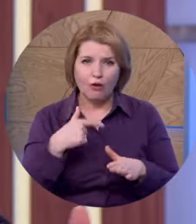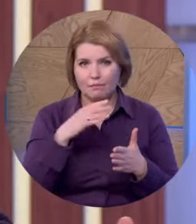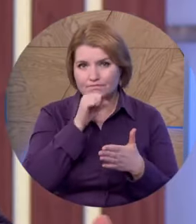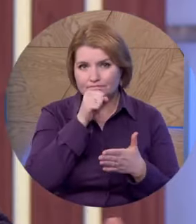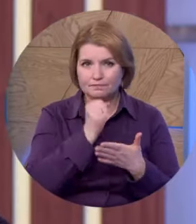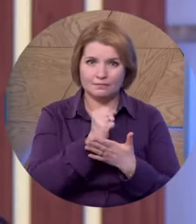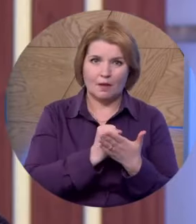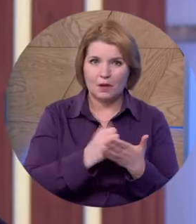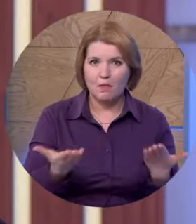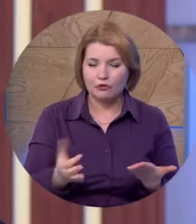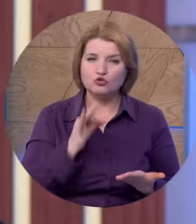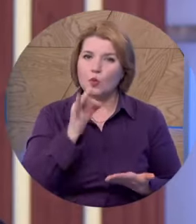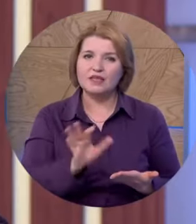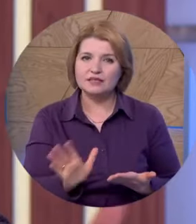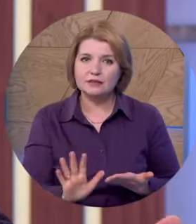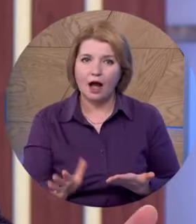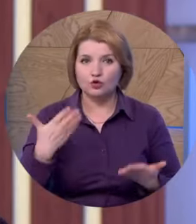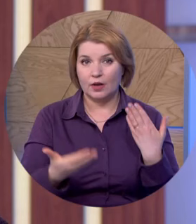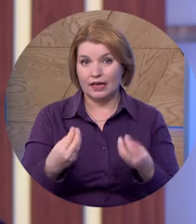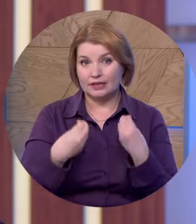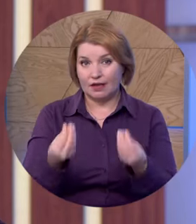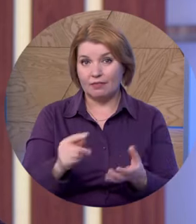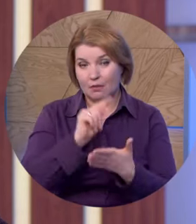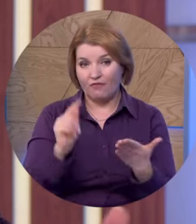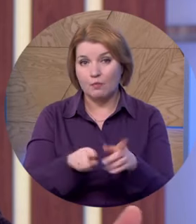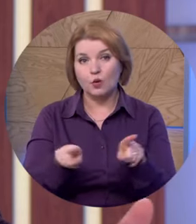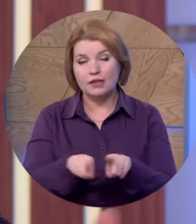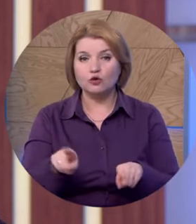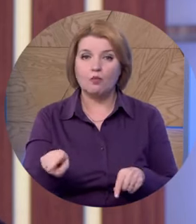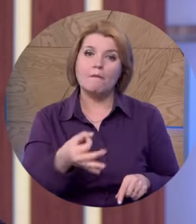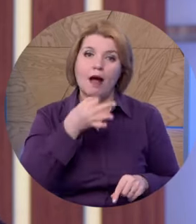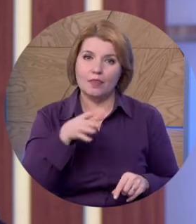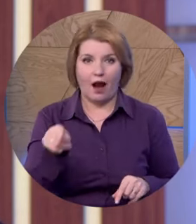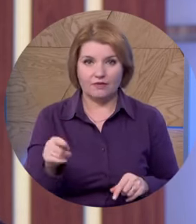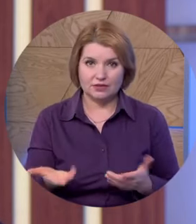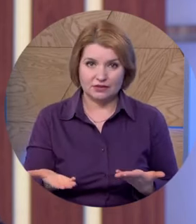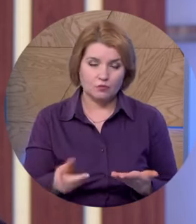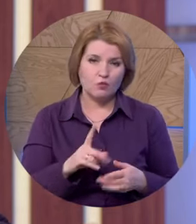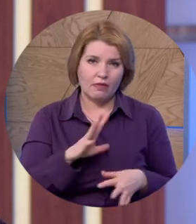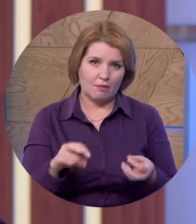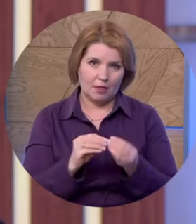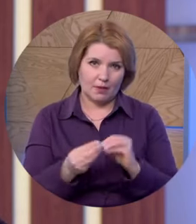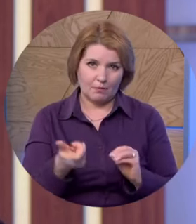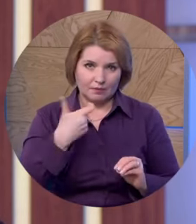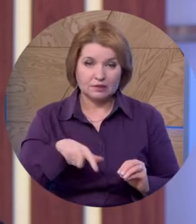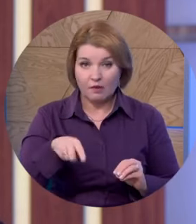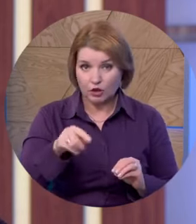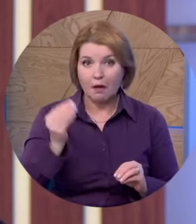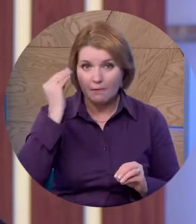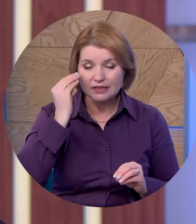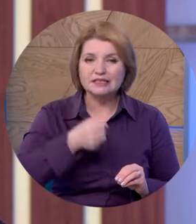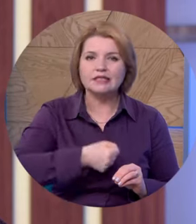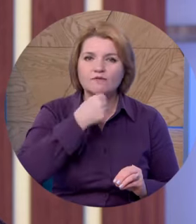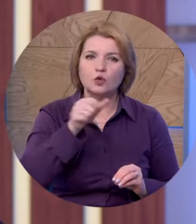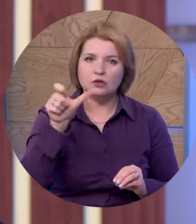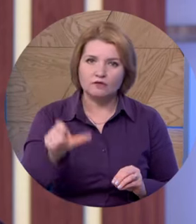просто где-нибудь задам вопрос так, чтобы понравиться собеседнику, чтобы не создать лишних проблем. Ага. Это как раз позиция взрослого, которая, к сожалению,